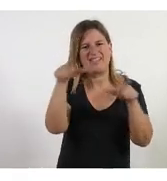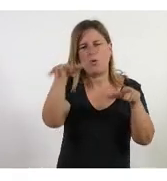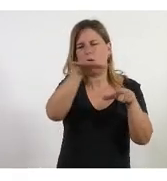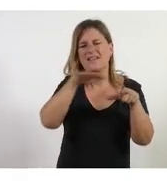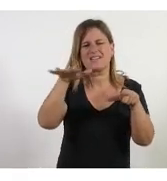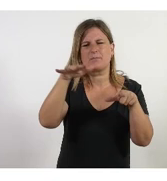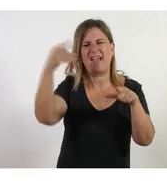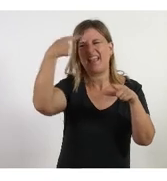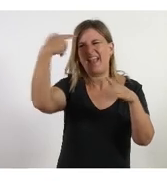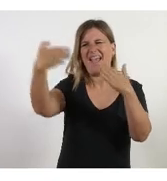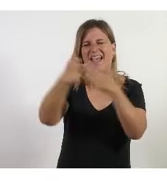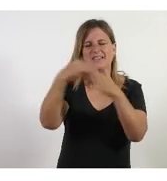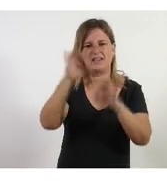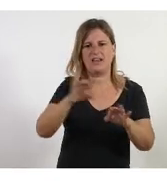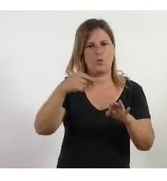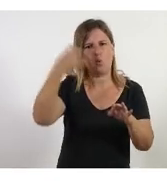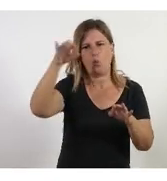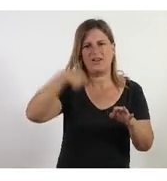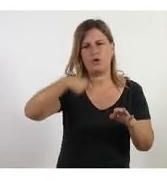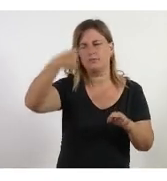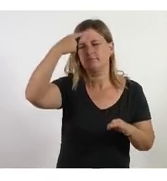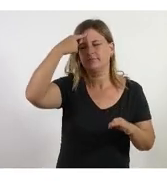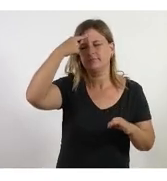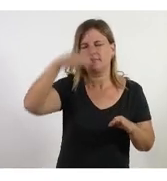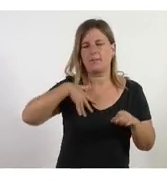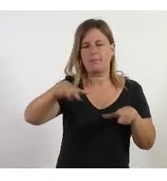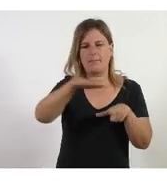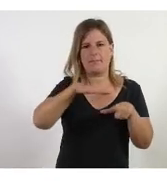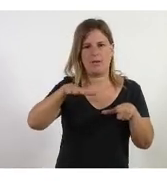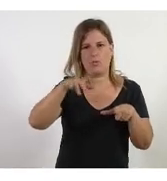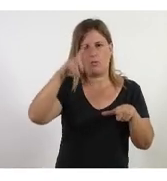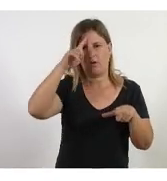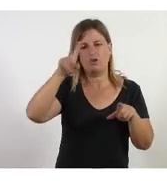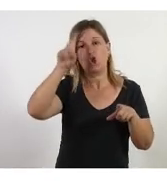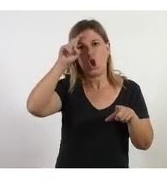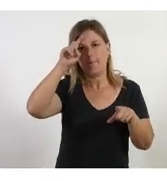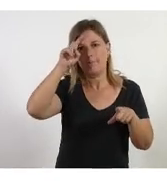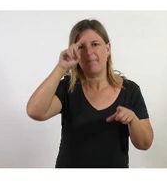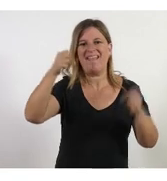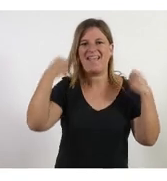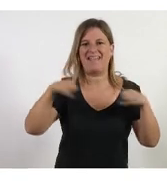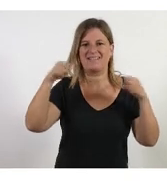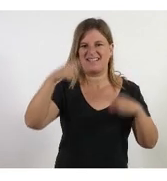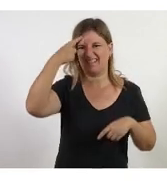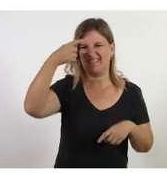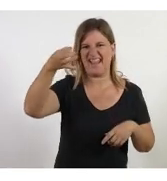pot entrar, només que tu, aquí dintre. És el que jo dic a l'exercici de la illa.